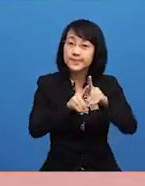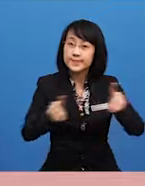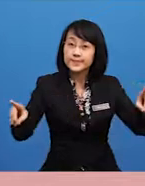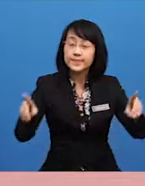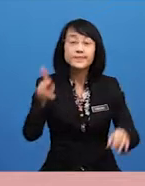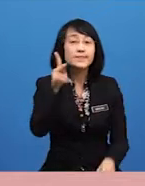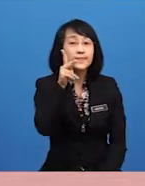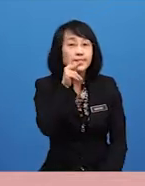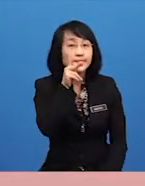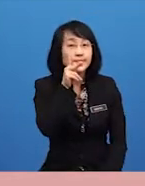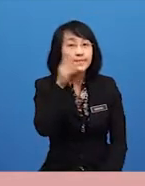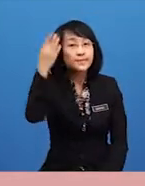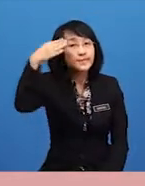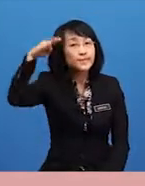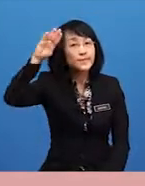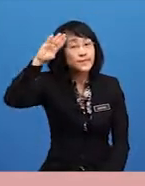Kedah Perlis,